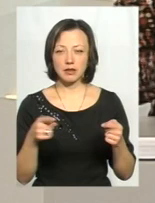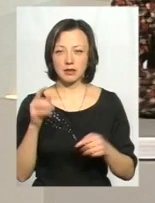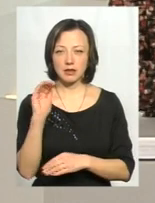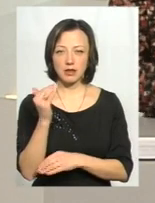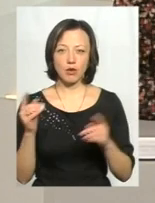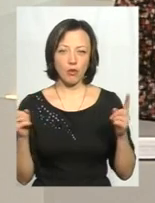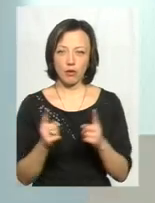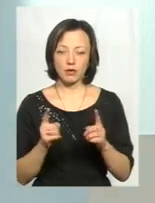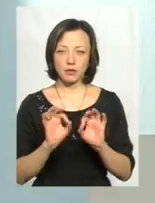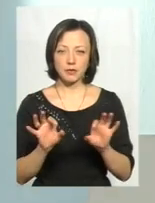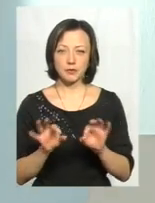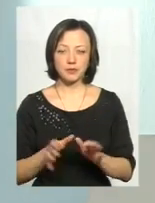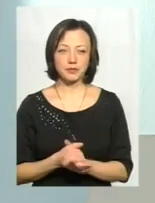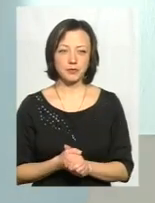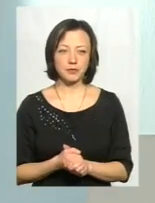Дуже коротко.